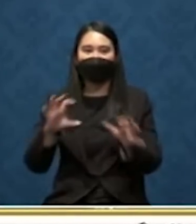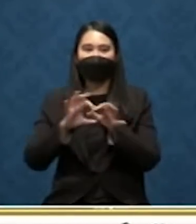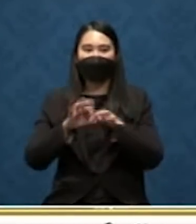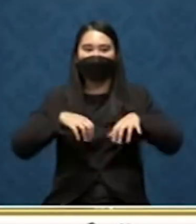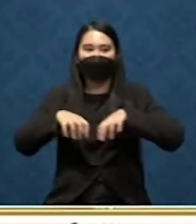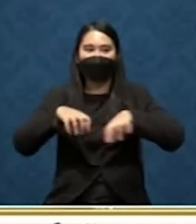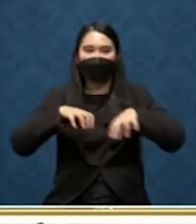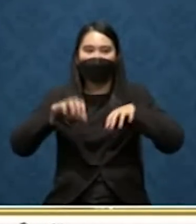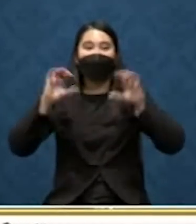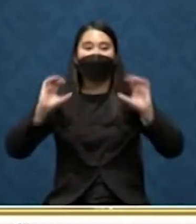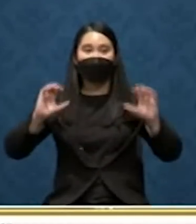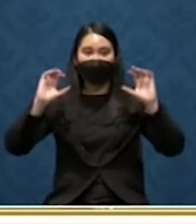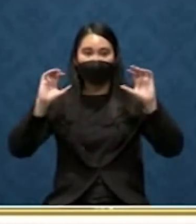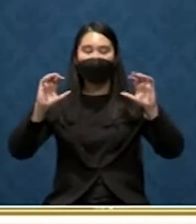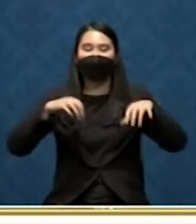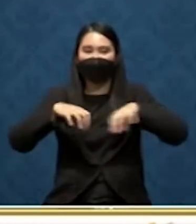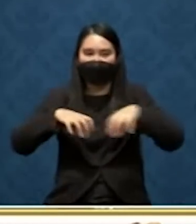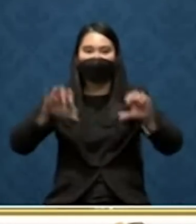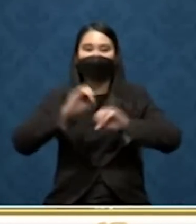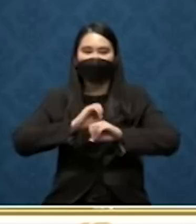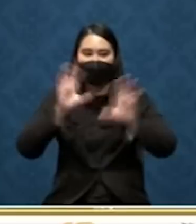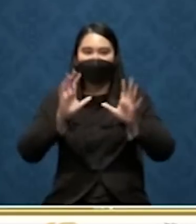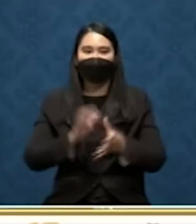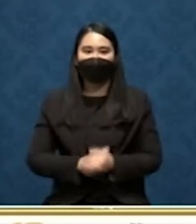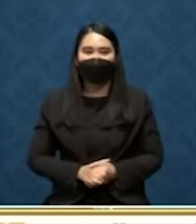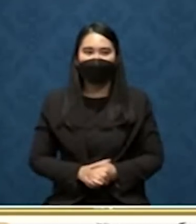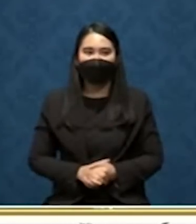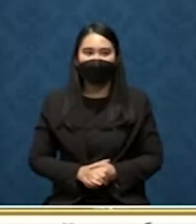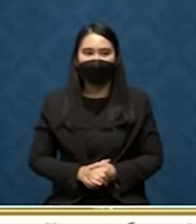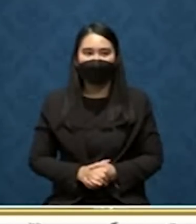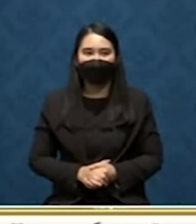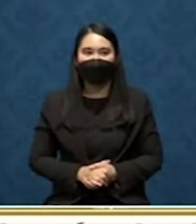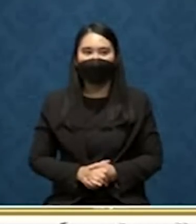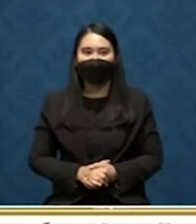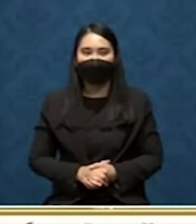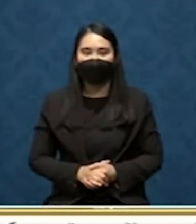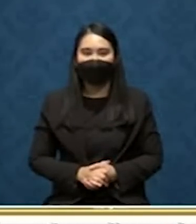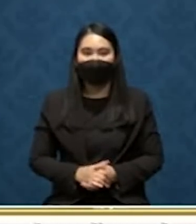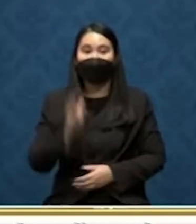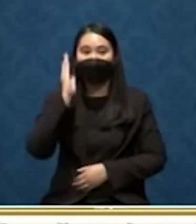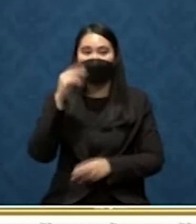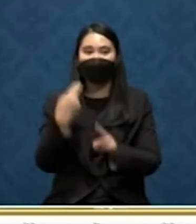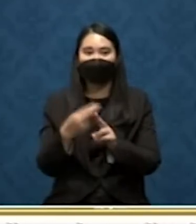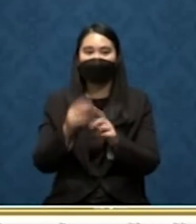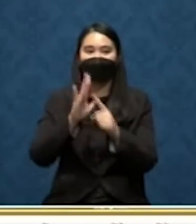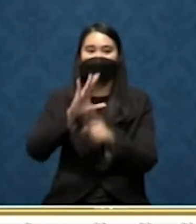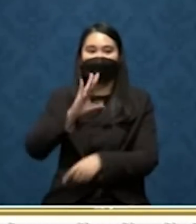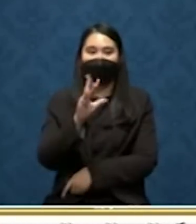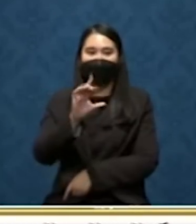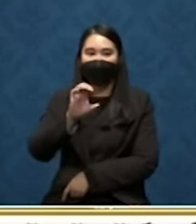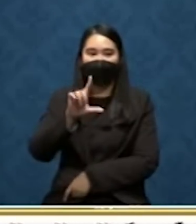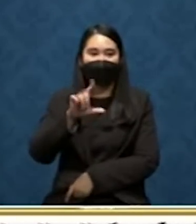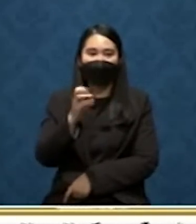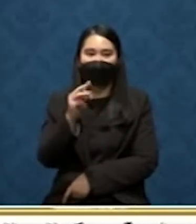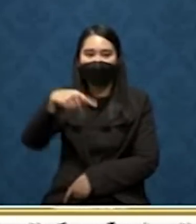ับการบริหารรชการแผนดชดเจนครับท่านบิกท่านผลเอกเฉลิมผล ก็ไปพบ